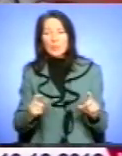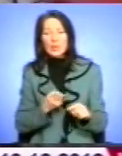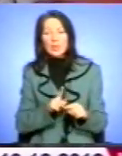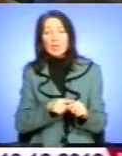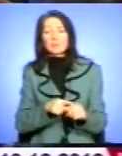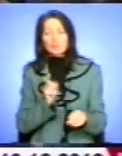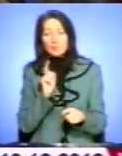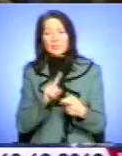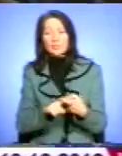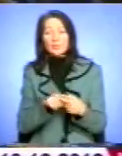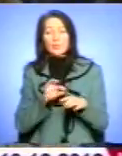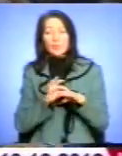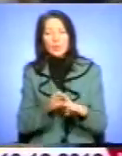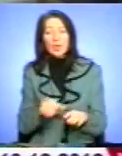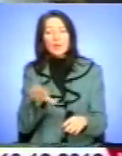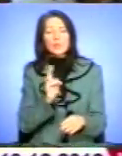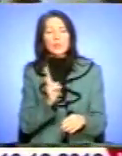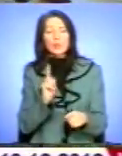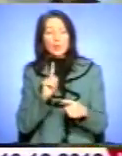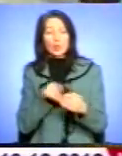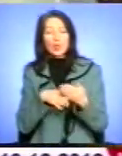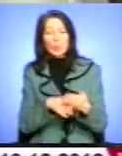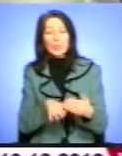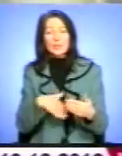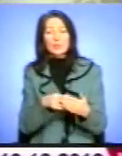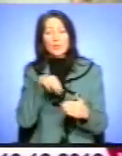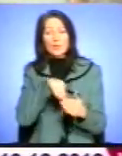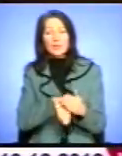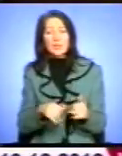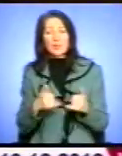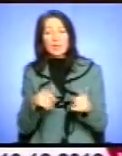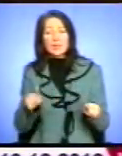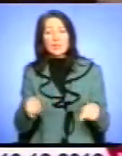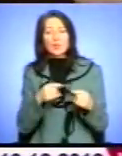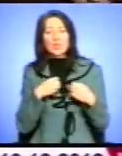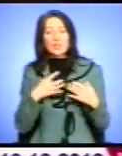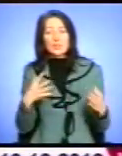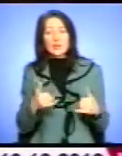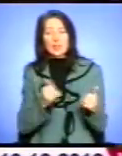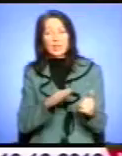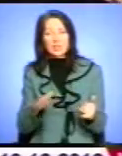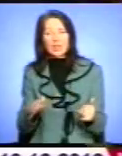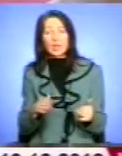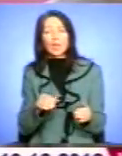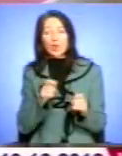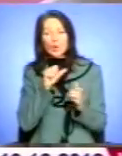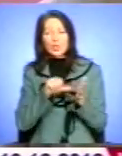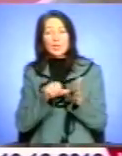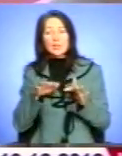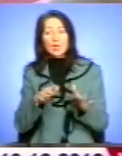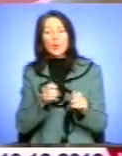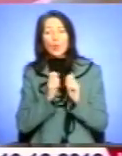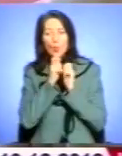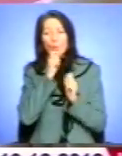хто долучився своїми внесками до створення свята для дітей, учасники заходу подякували спільною молитвою. Багатий